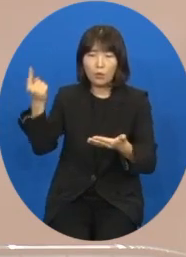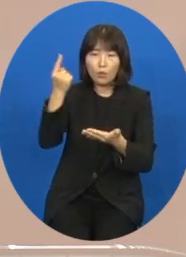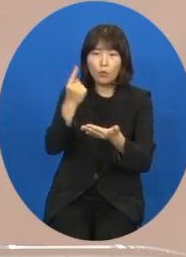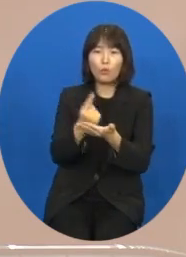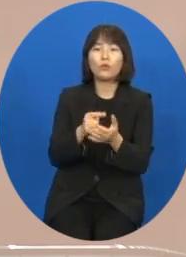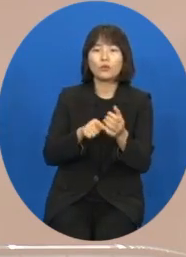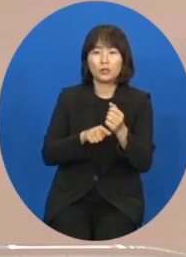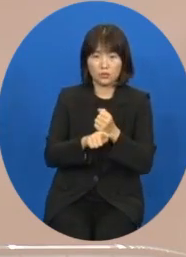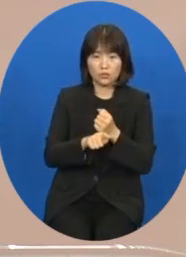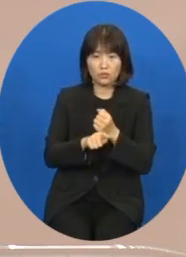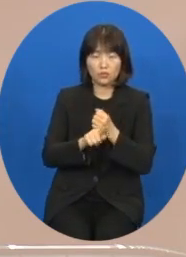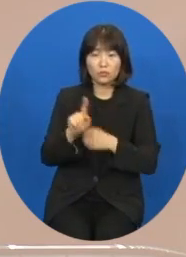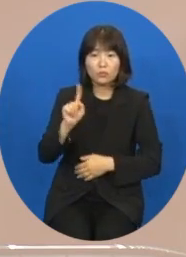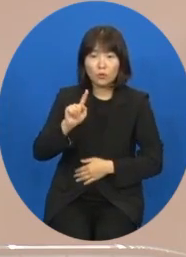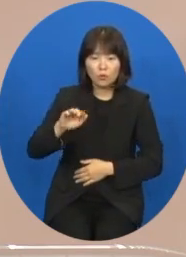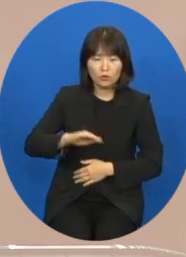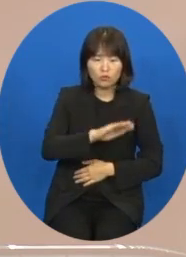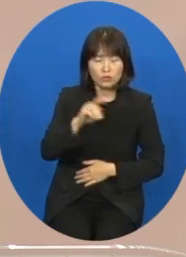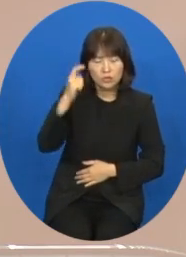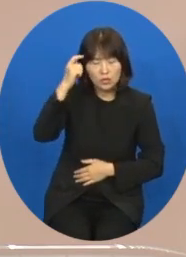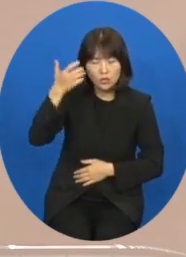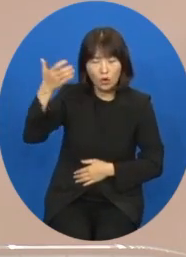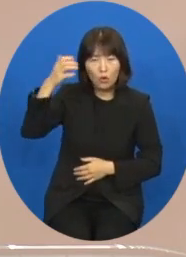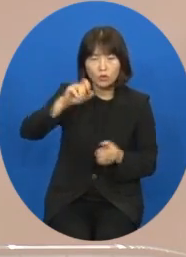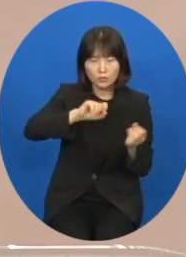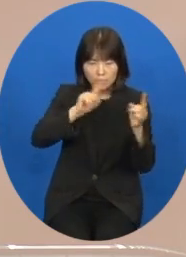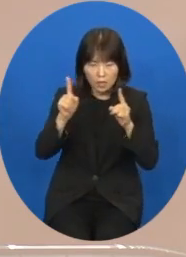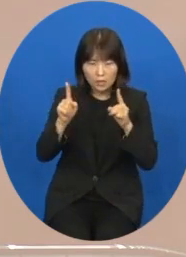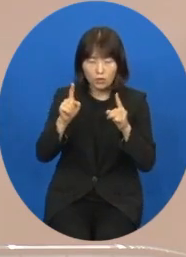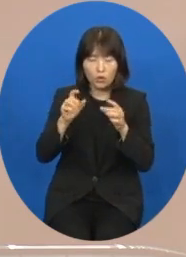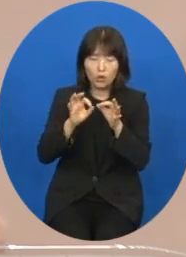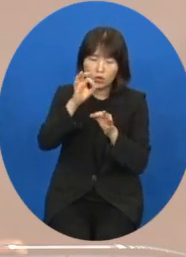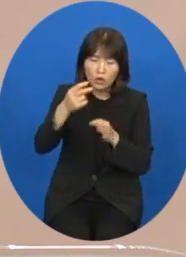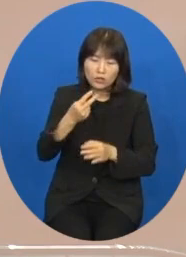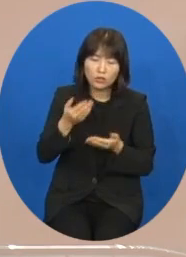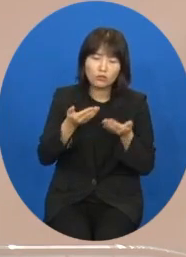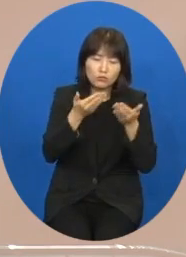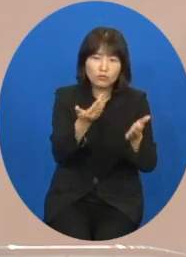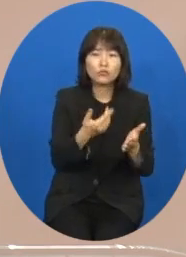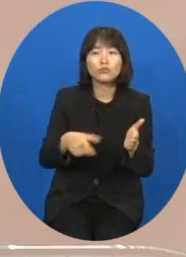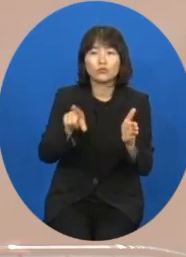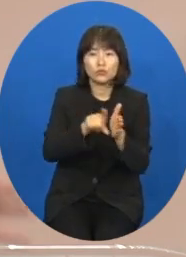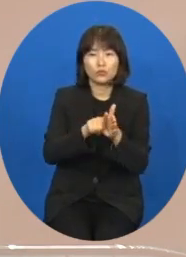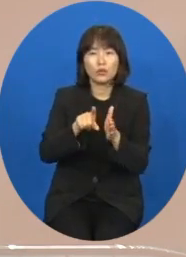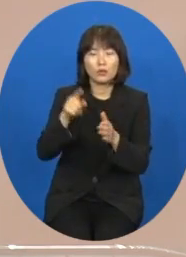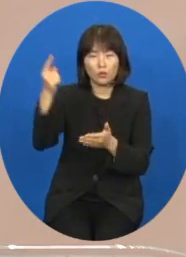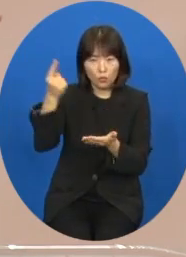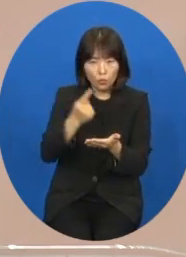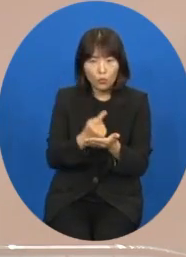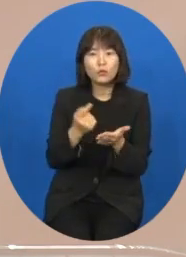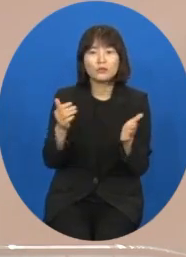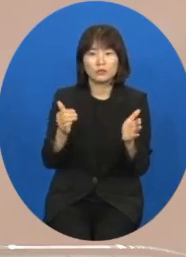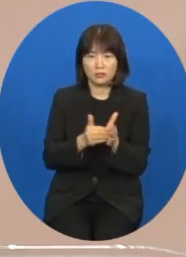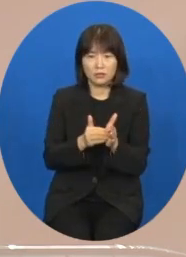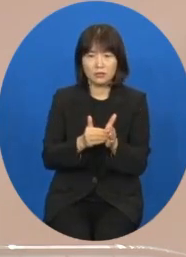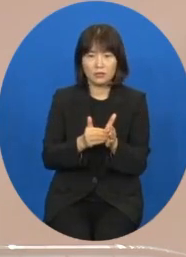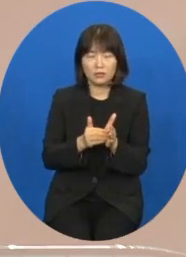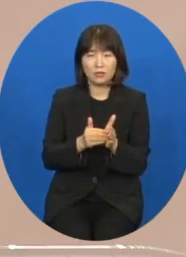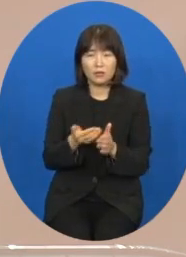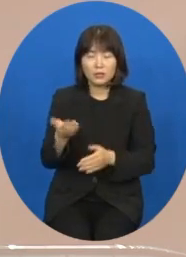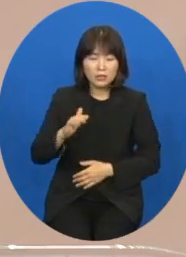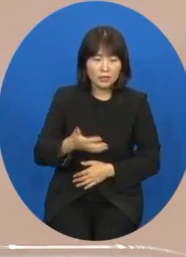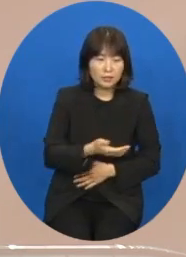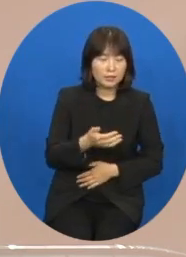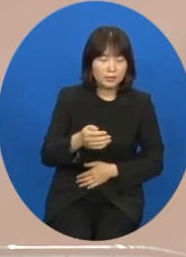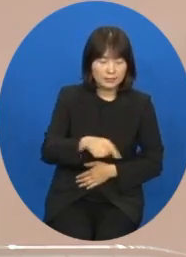우리의 영혼을 살리시려고 영생을 주시려고 하심입니다. 그런데 이 무리들은 오병이의